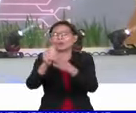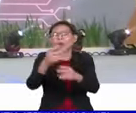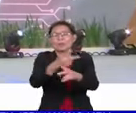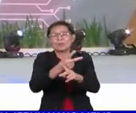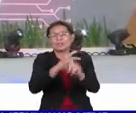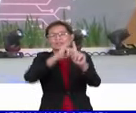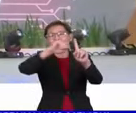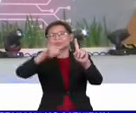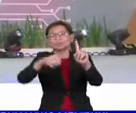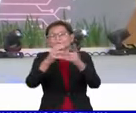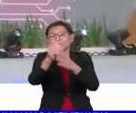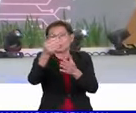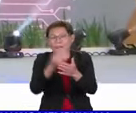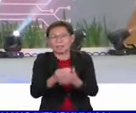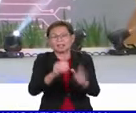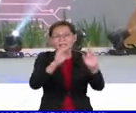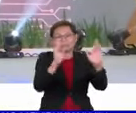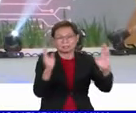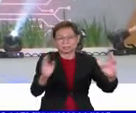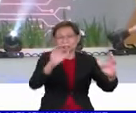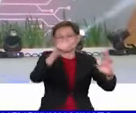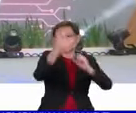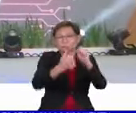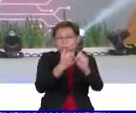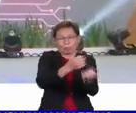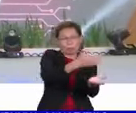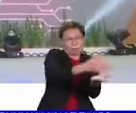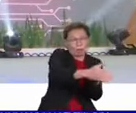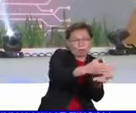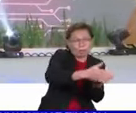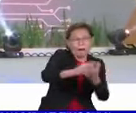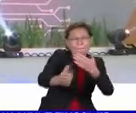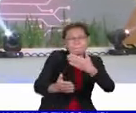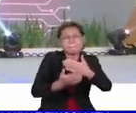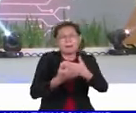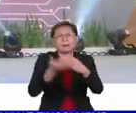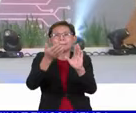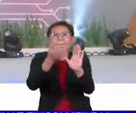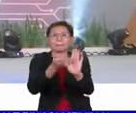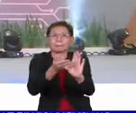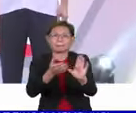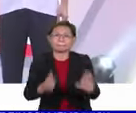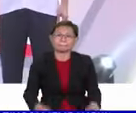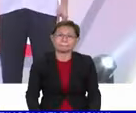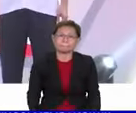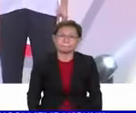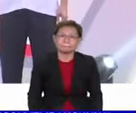dengan 10 tahun sebagai tempoh maksimum bayaran balik.